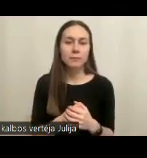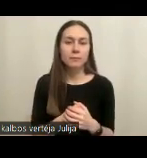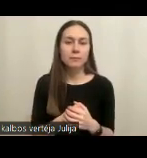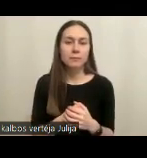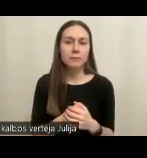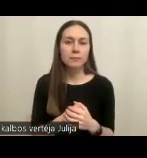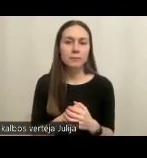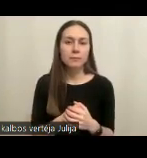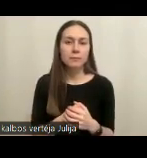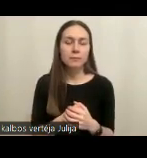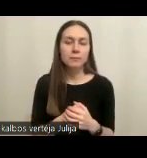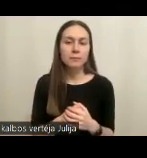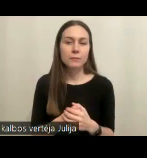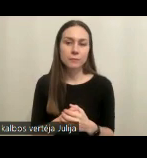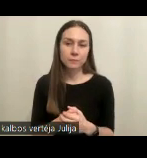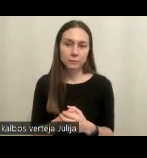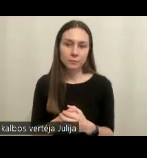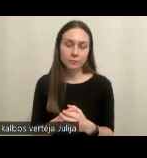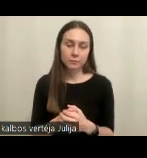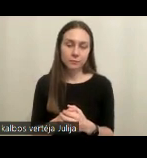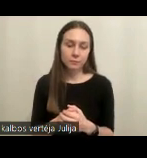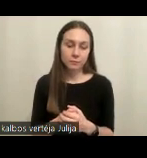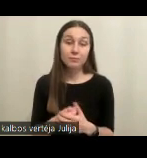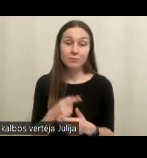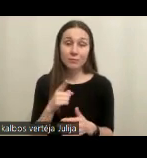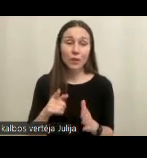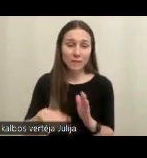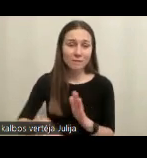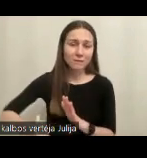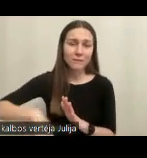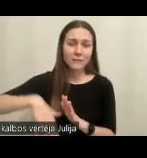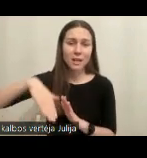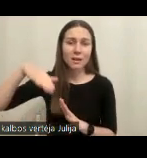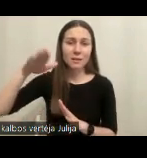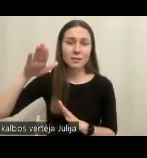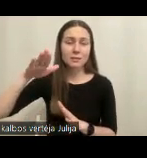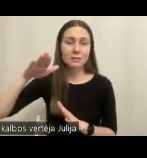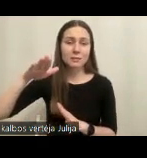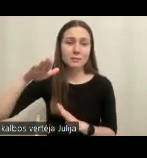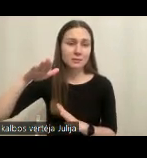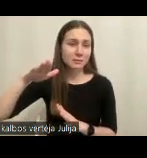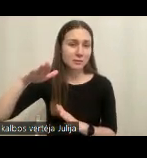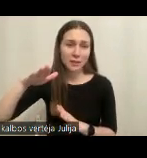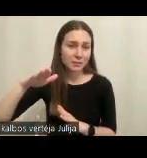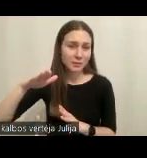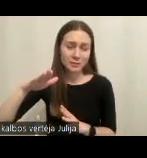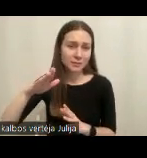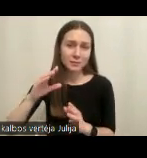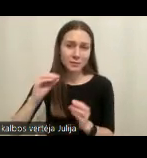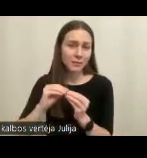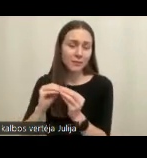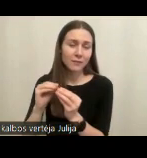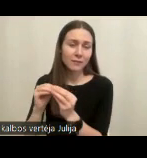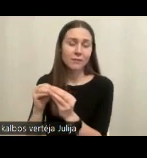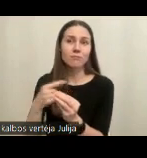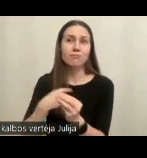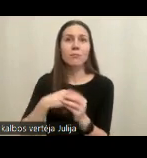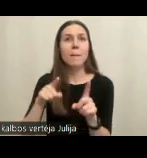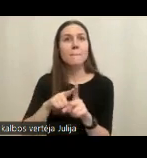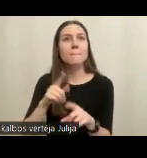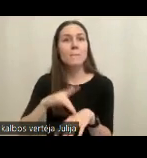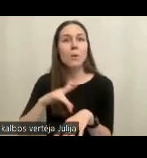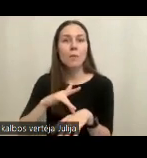Ir tai yra nuo vaikystės ir iš tikrųjų man tai buvo natūralus